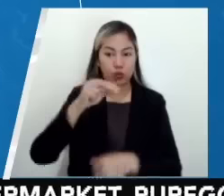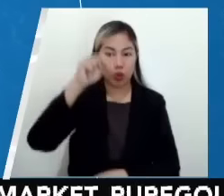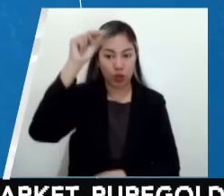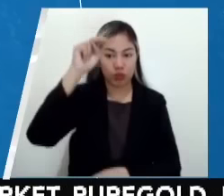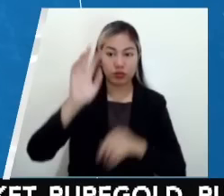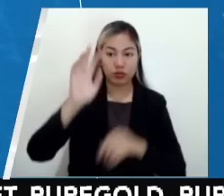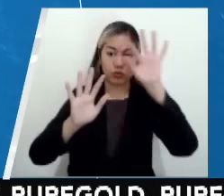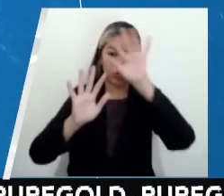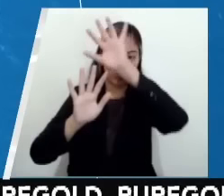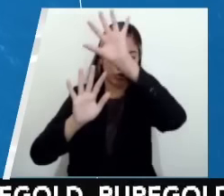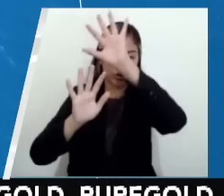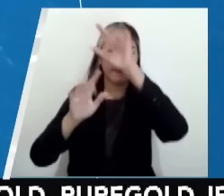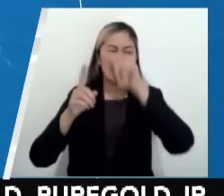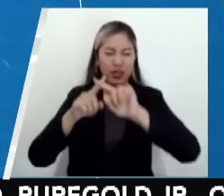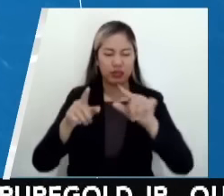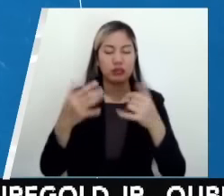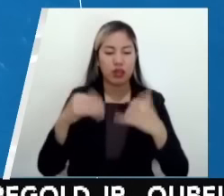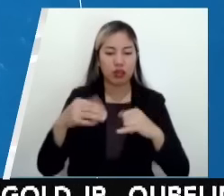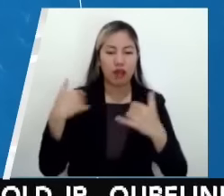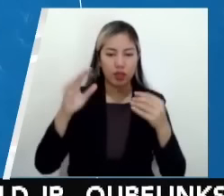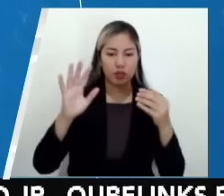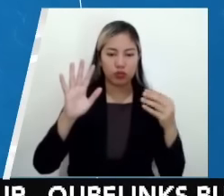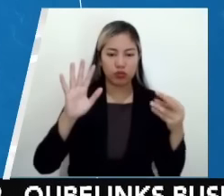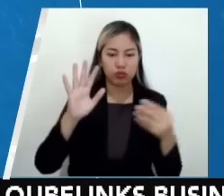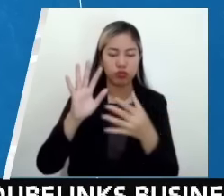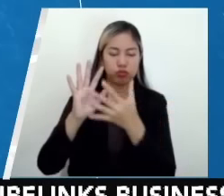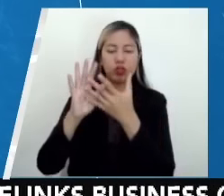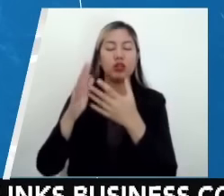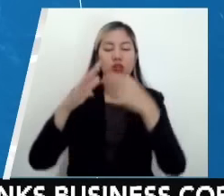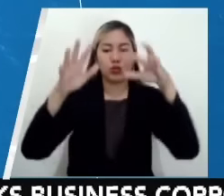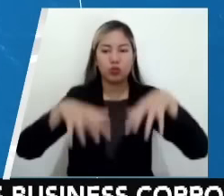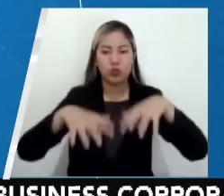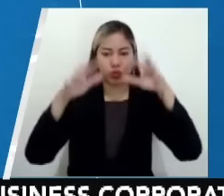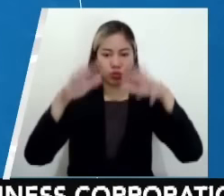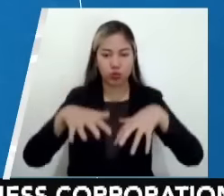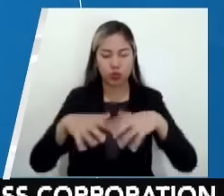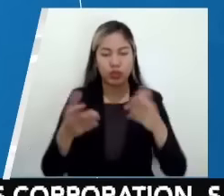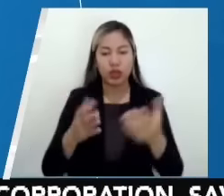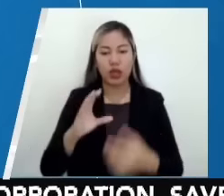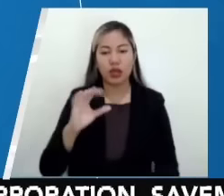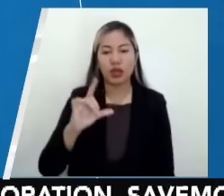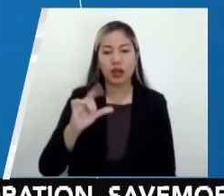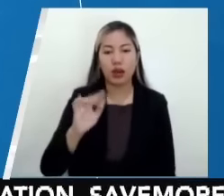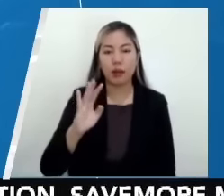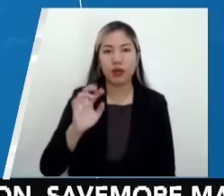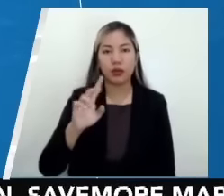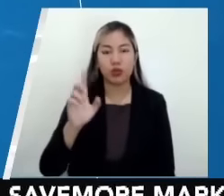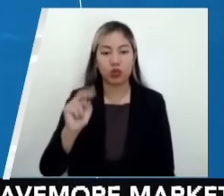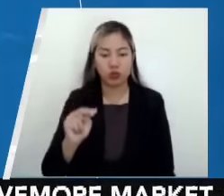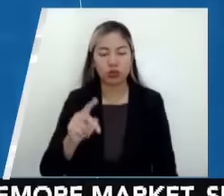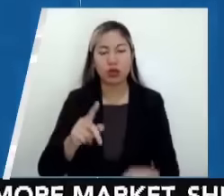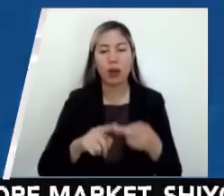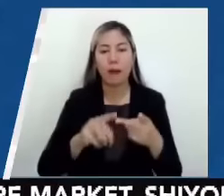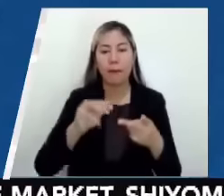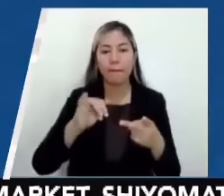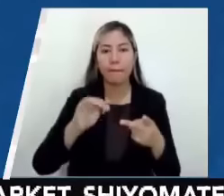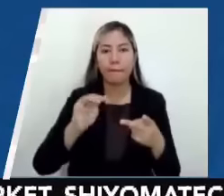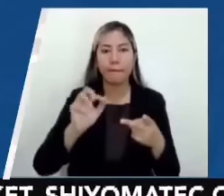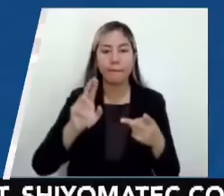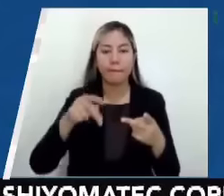Central Luzon, Calabarzon, Mimaropa Region at dito po sa atin sa Metro Manila. Base sa rainfall forecast ng Metro